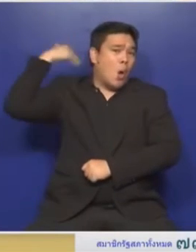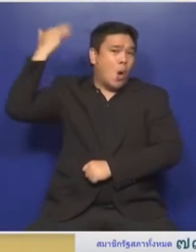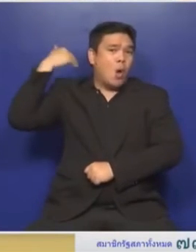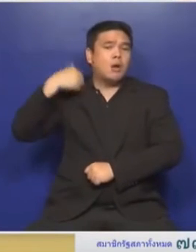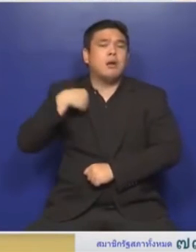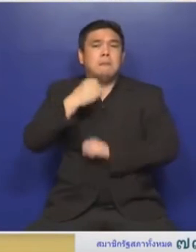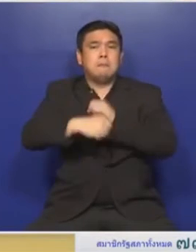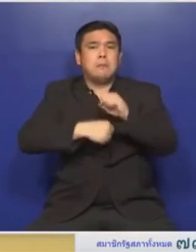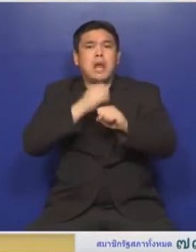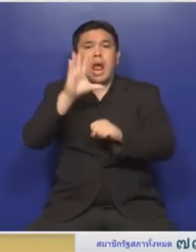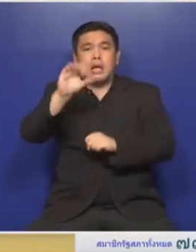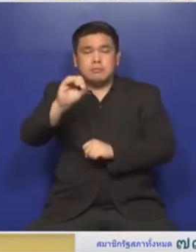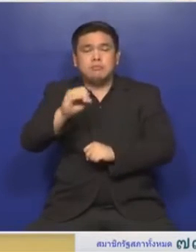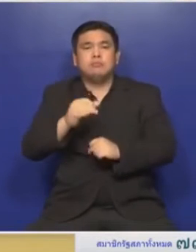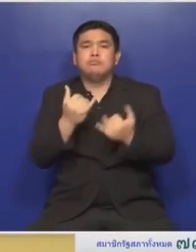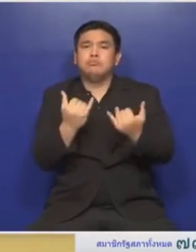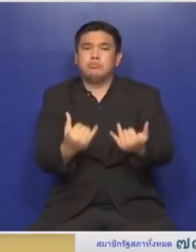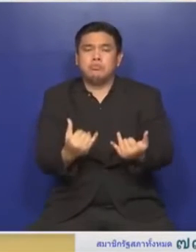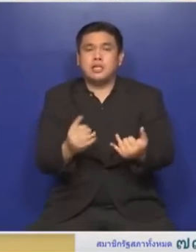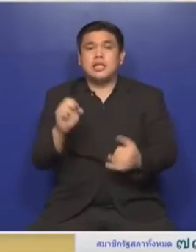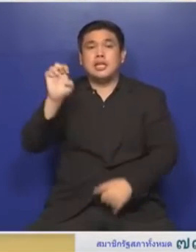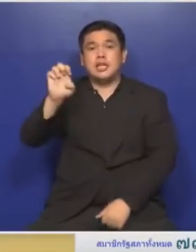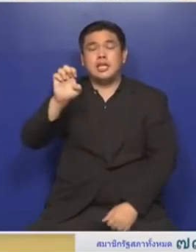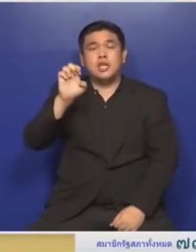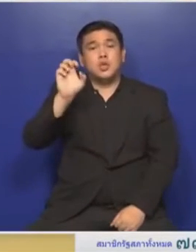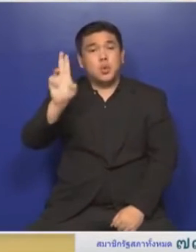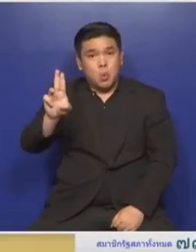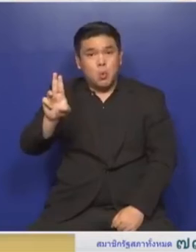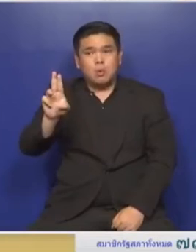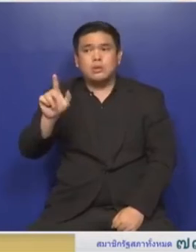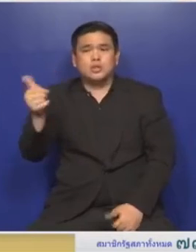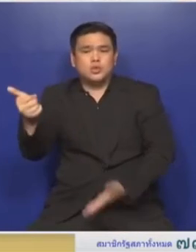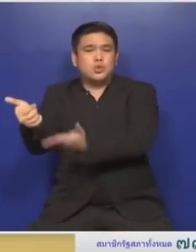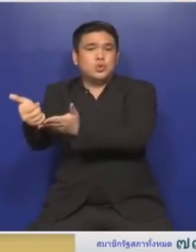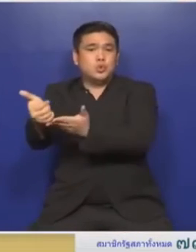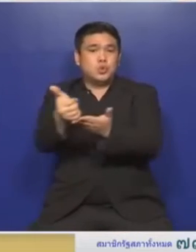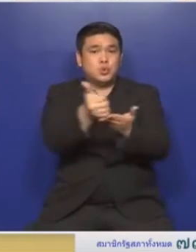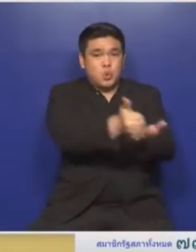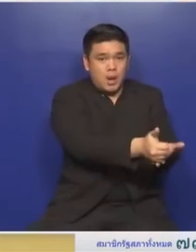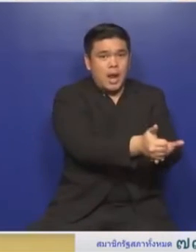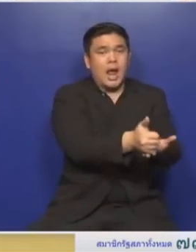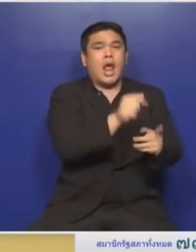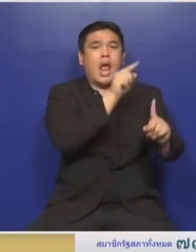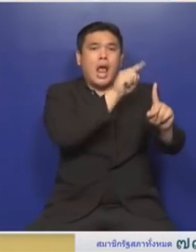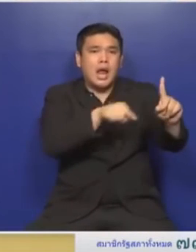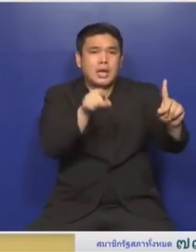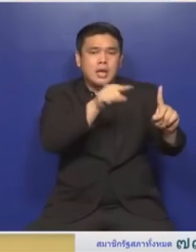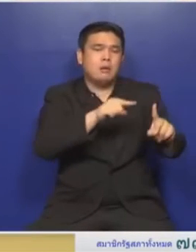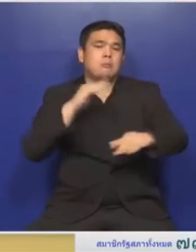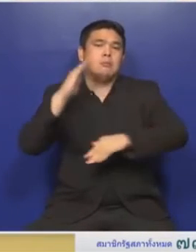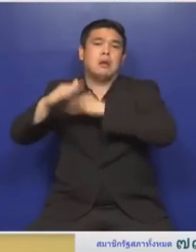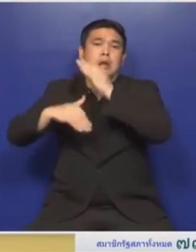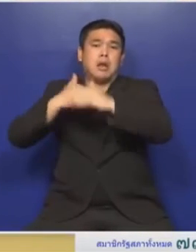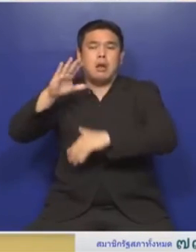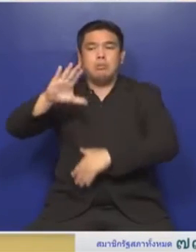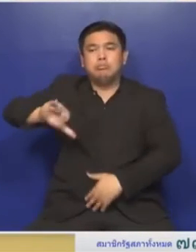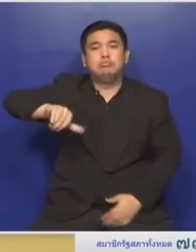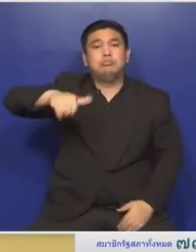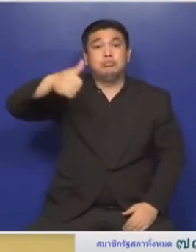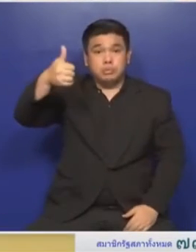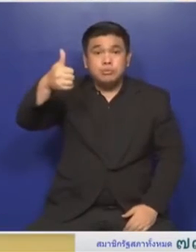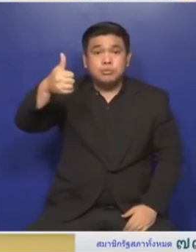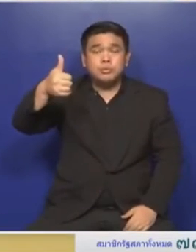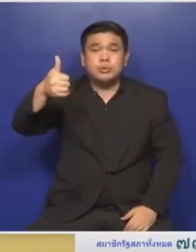ในครั้นั้นอัคตก็หวงวา EU จะมาช่ทำให้สรรัเศรกของคลิตได้เกิดการเปลยแปลงทางทดีขึ้น